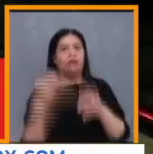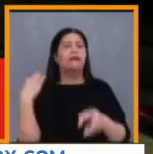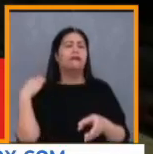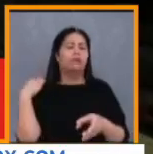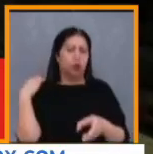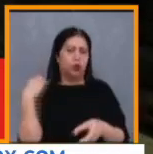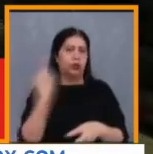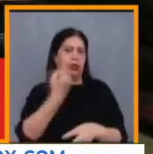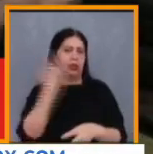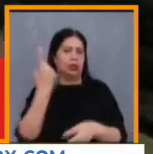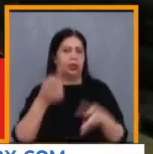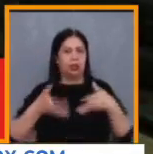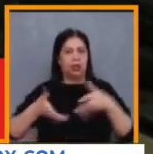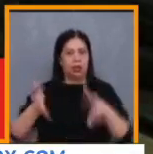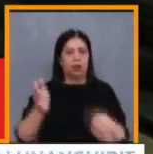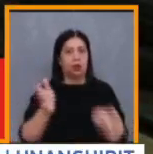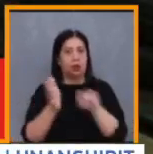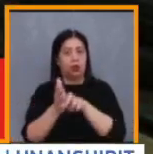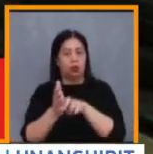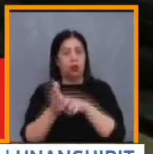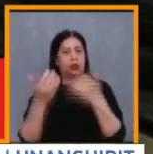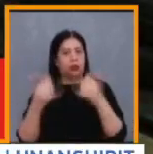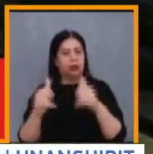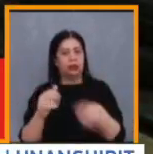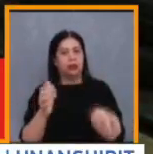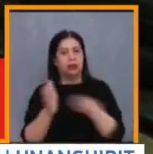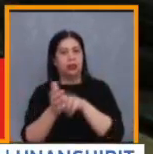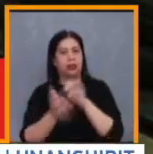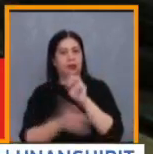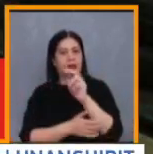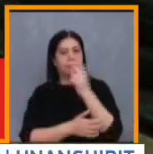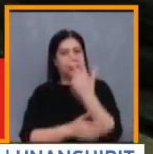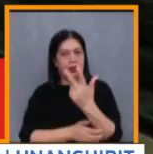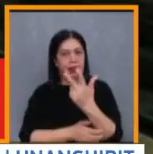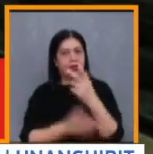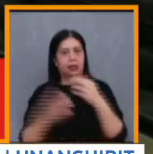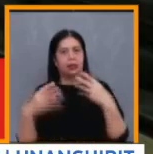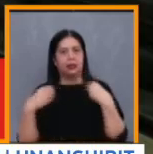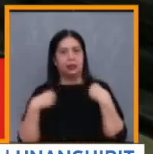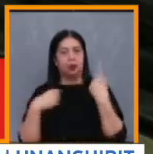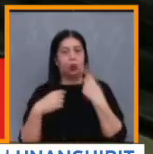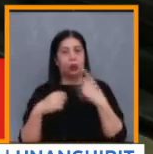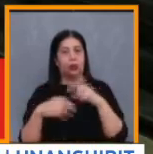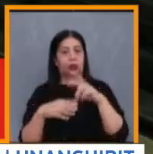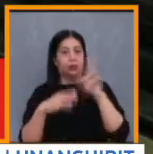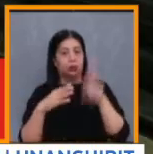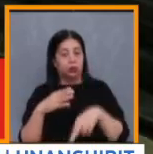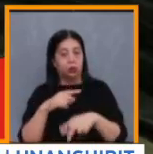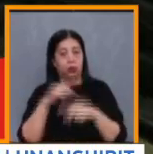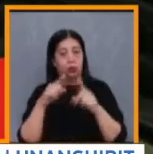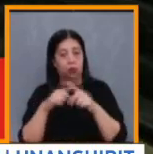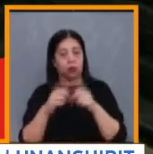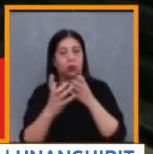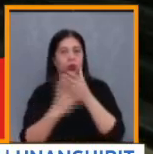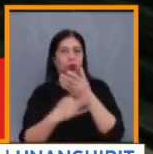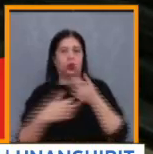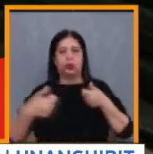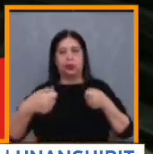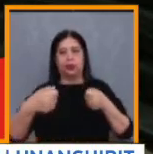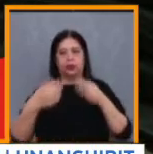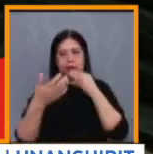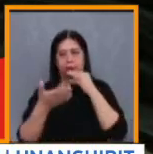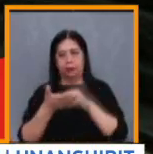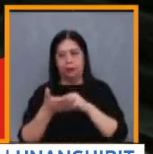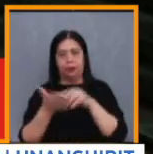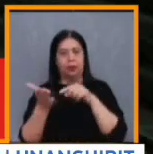papayagan yung pasahero na sumakay pa rin sa MRT3 at matatanggap lamang nila yung resulta sa pamamagitan ng text message. Ito raw ay balak